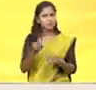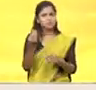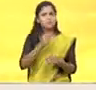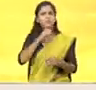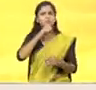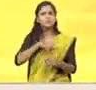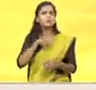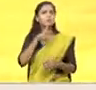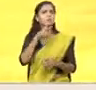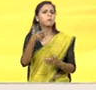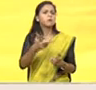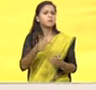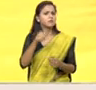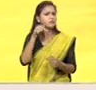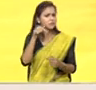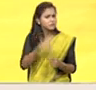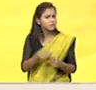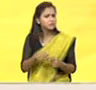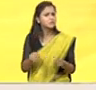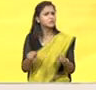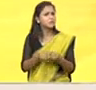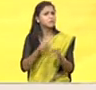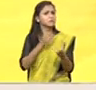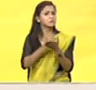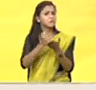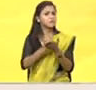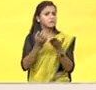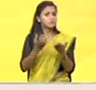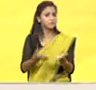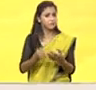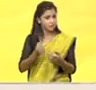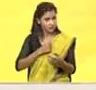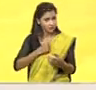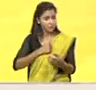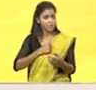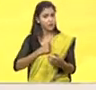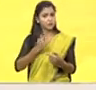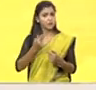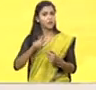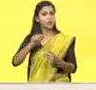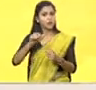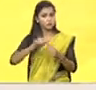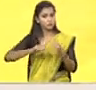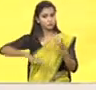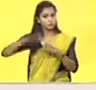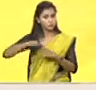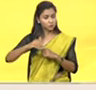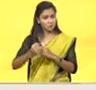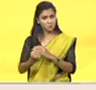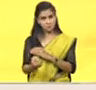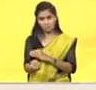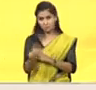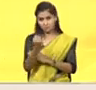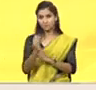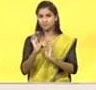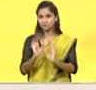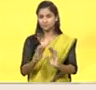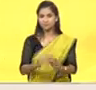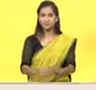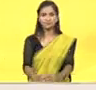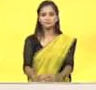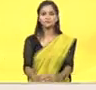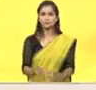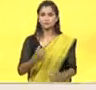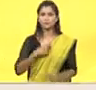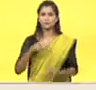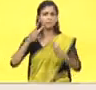कहा कि इस तरह के प्रयासों से हमारे लोकतंत्र को और मजबूती मिलेगी। मैं